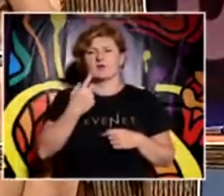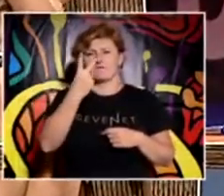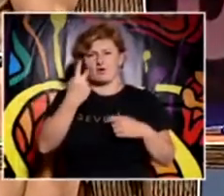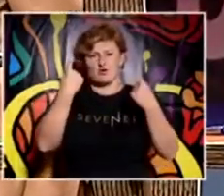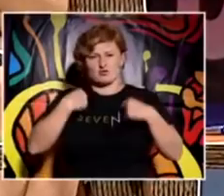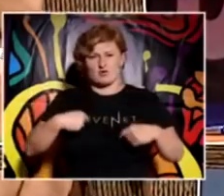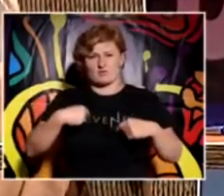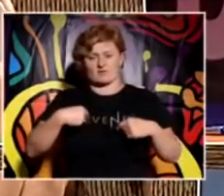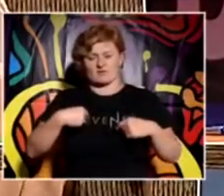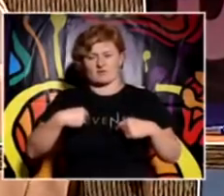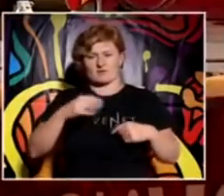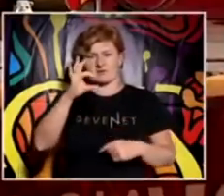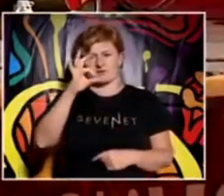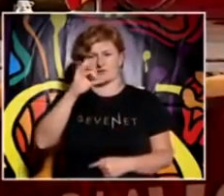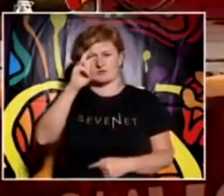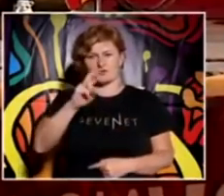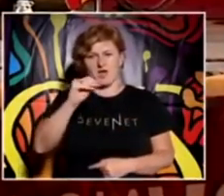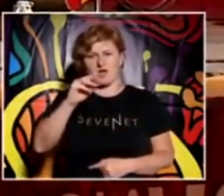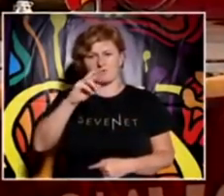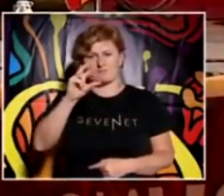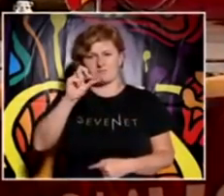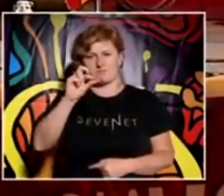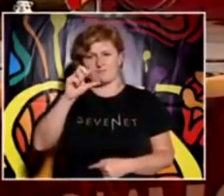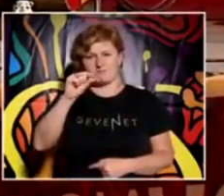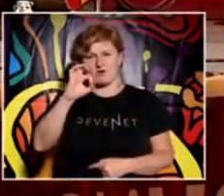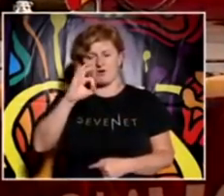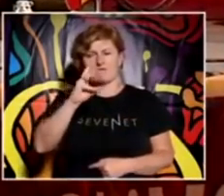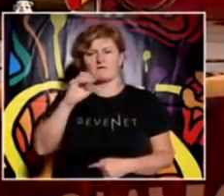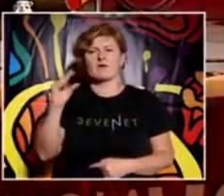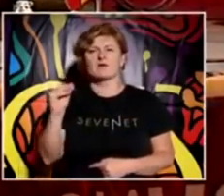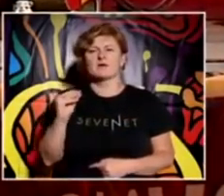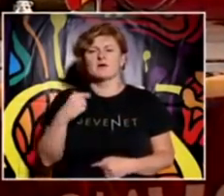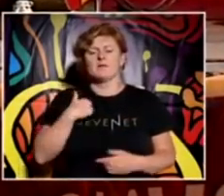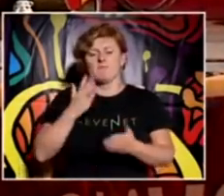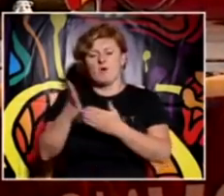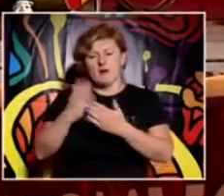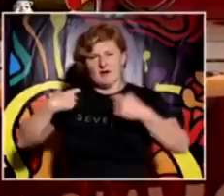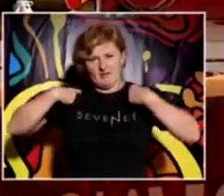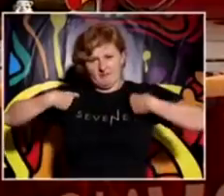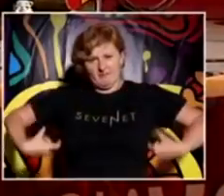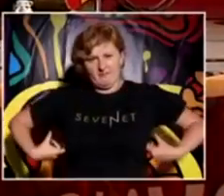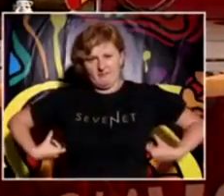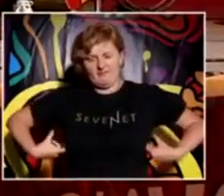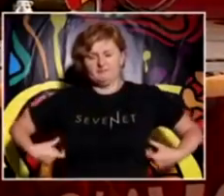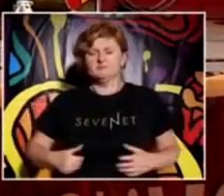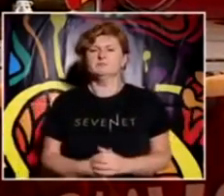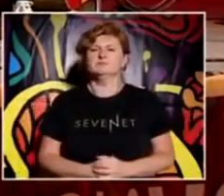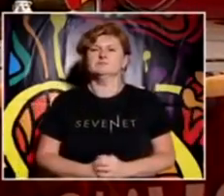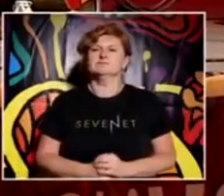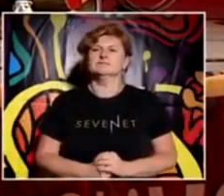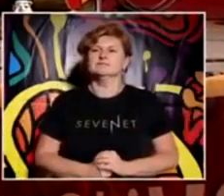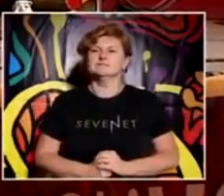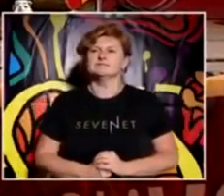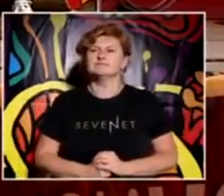bym powiedziała, szerpowie, którzy pomagali mi nieść mój plecak za... To naprawdę